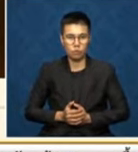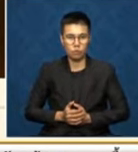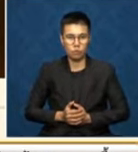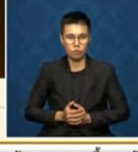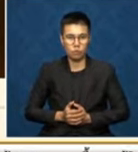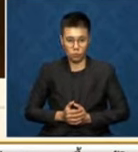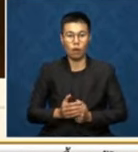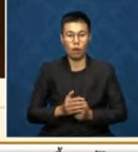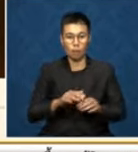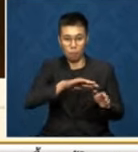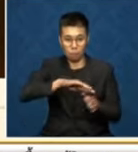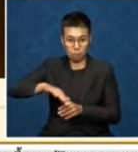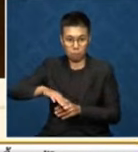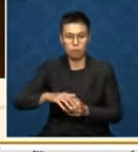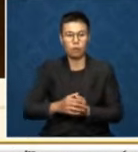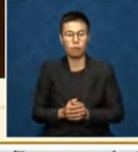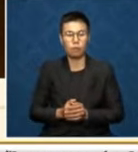ข้ามนะครับ